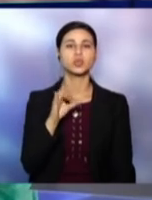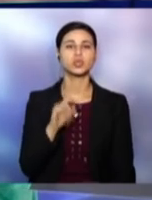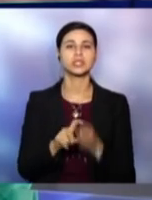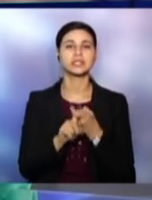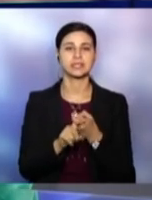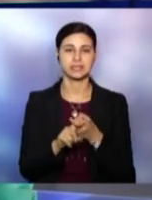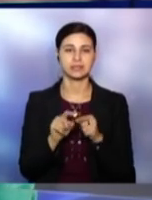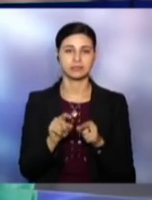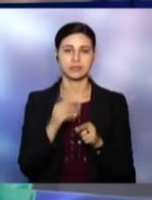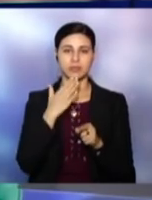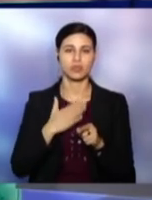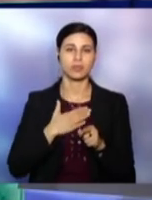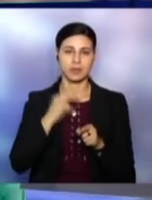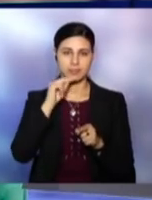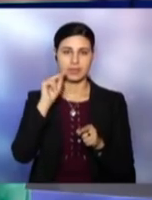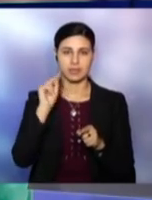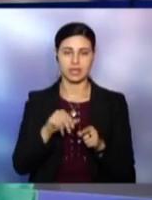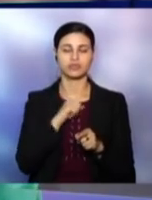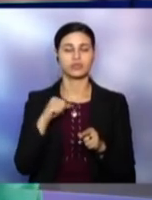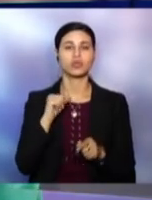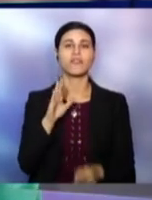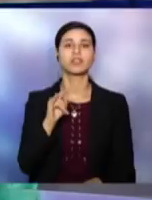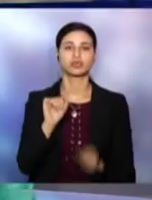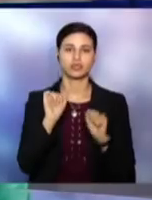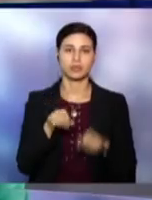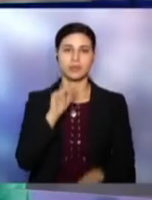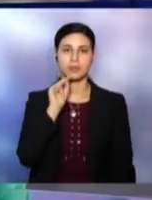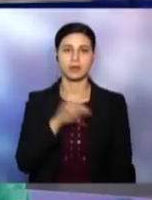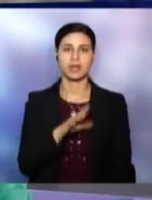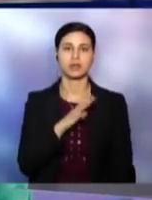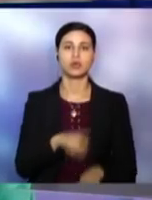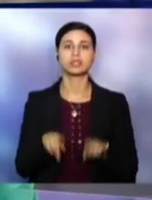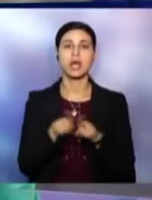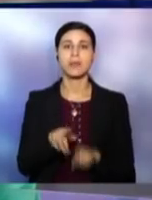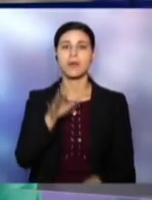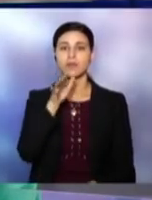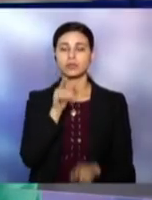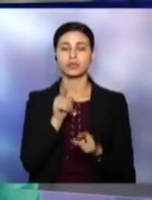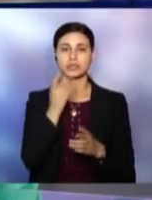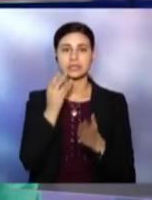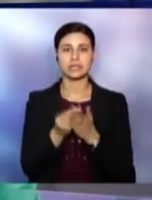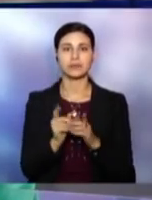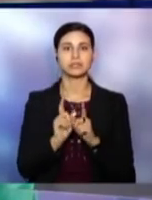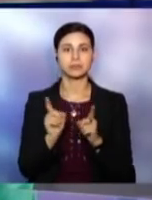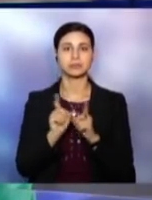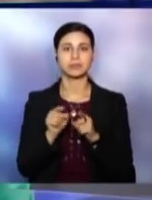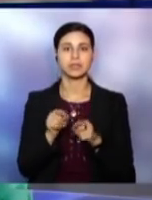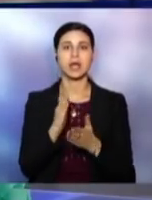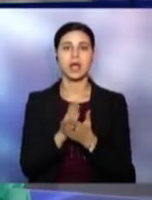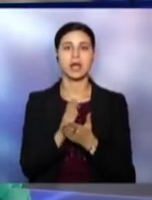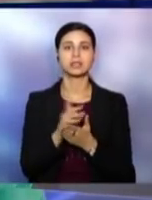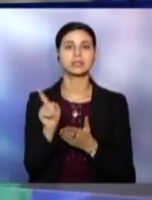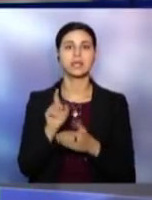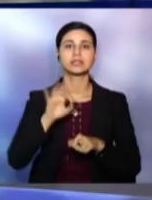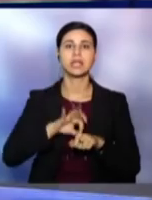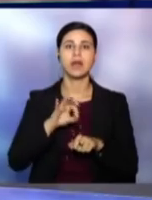თქვათ რაღაცა გართულება, უშუალოდ ვირუსმა შეიძლება გამოიწვიოს. ამავე დროს, სწორედ ამ თავისებურებიდან გამომდინარე, არის რაღაც